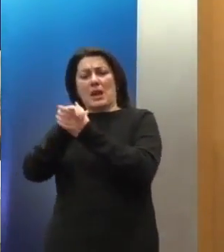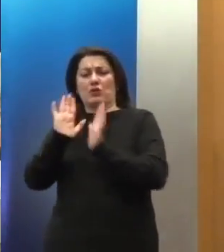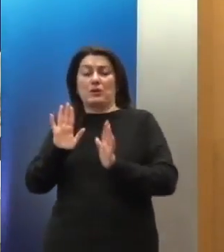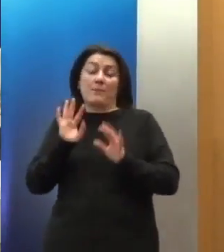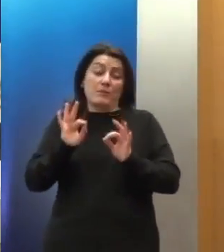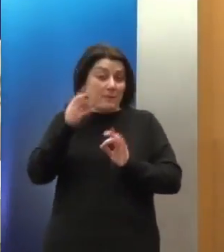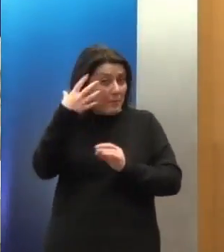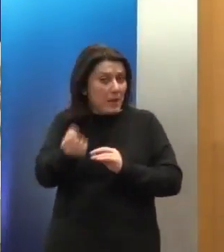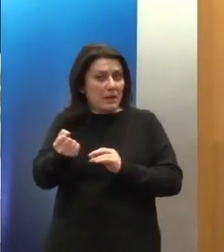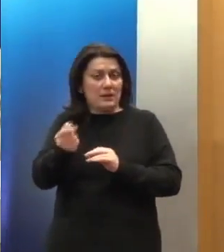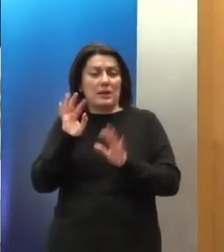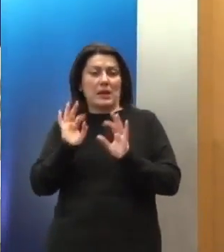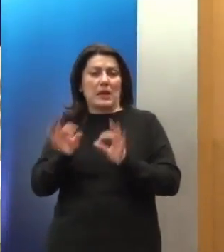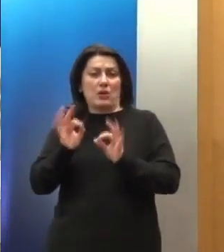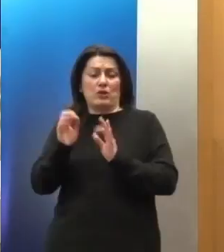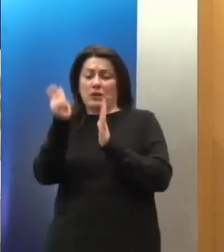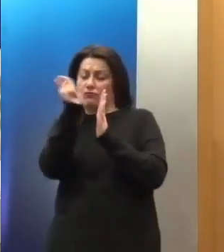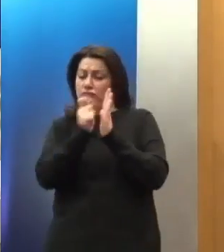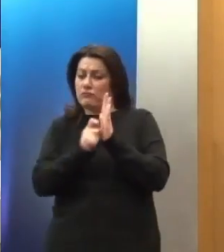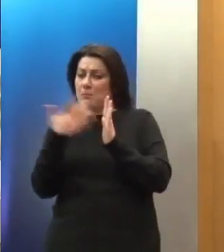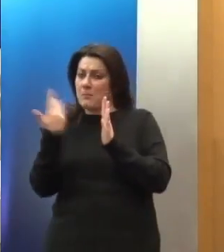είναι καταγεγραμμένο, όχι θεσμοθετημένο.